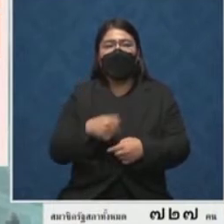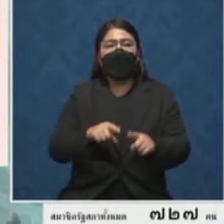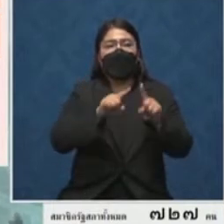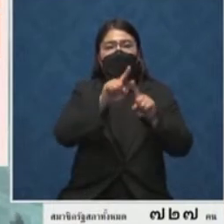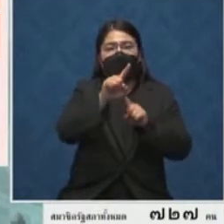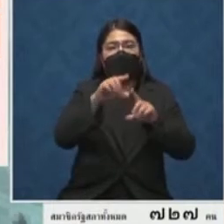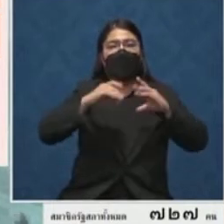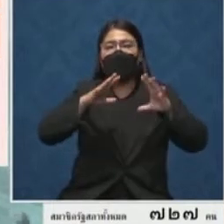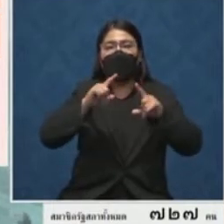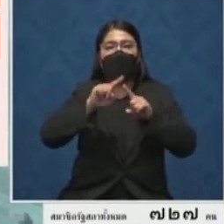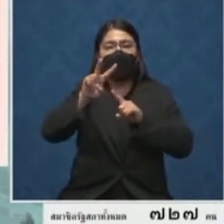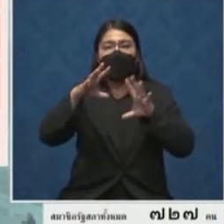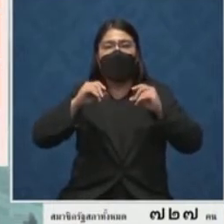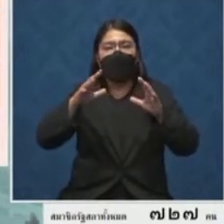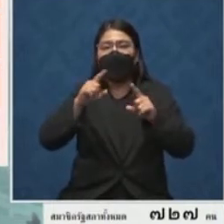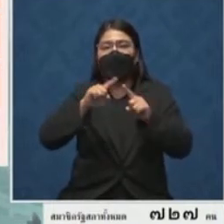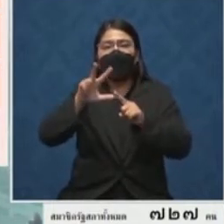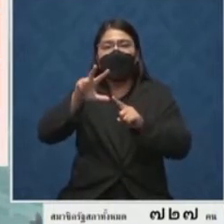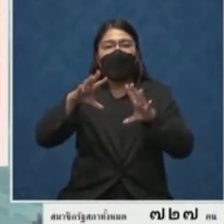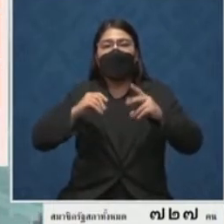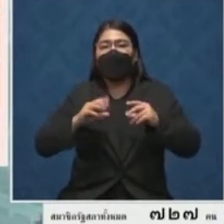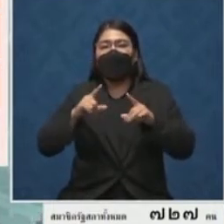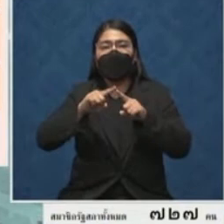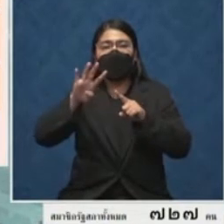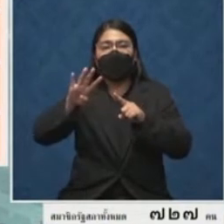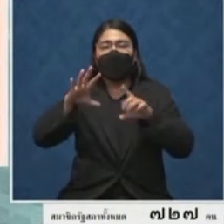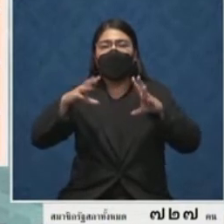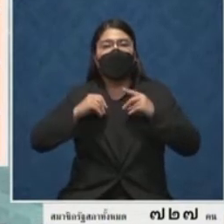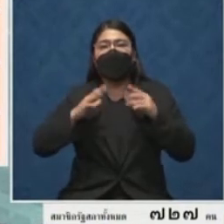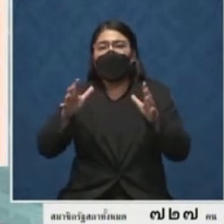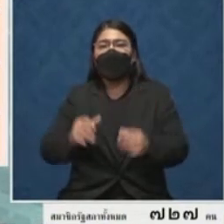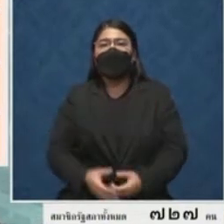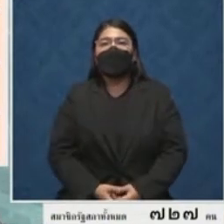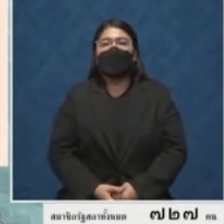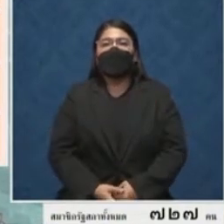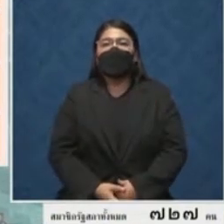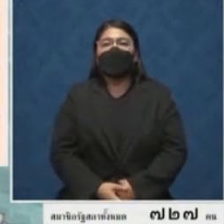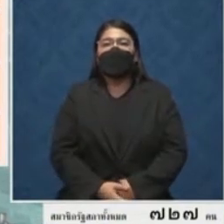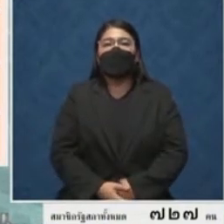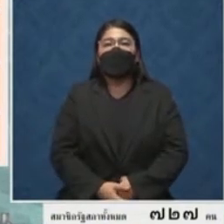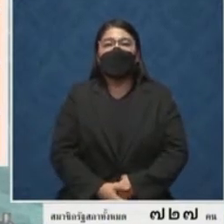ฉบับที่3ไม่รับหลักการฉบับที่4ไม่รับหลักการครับผม